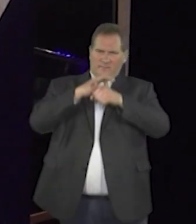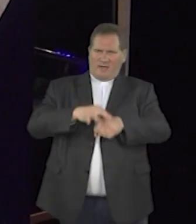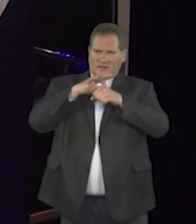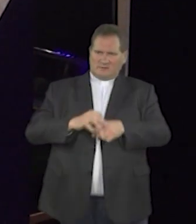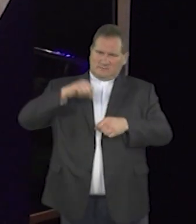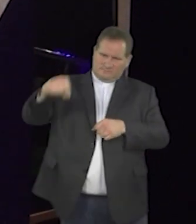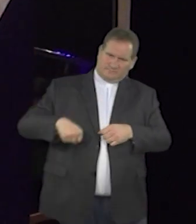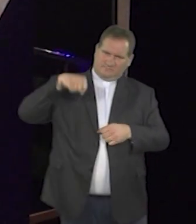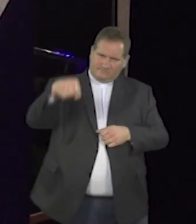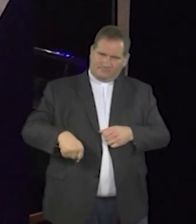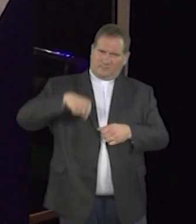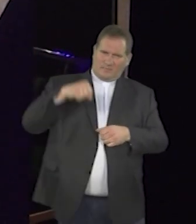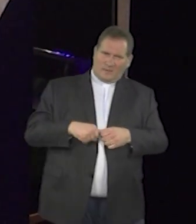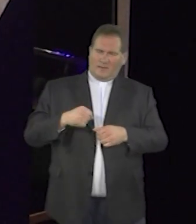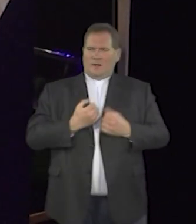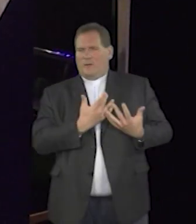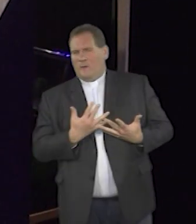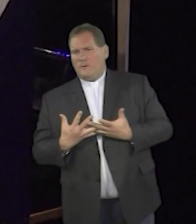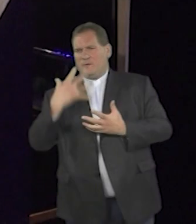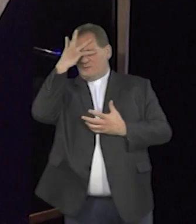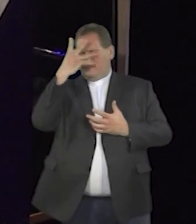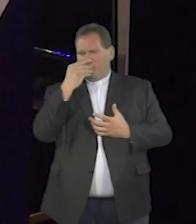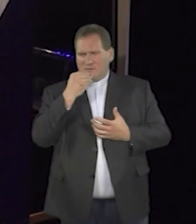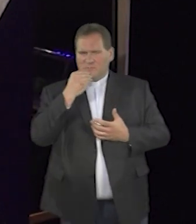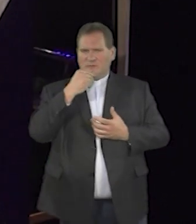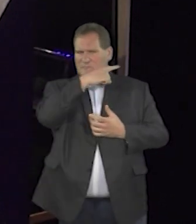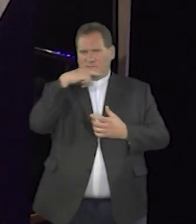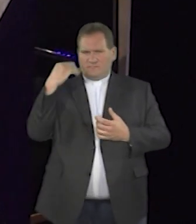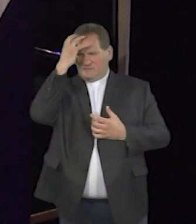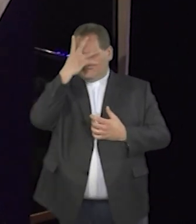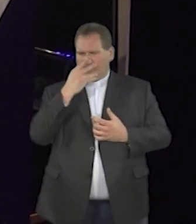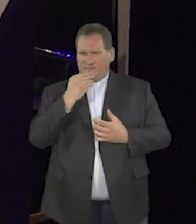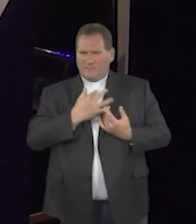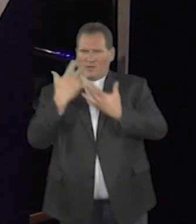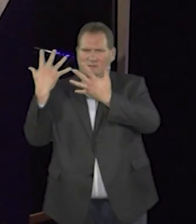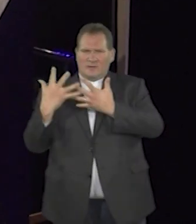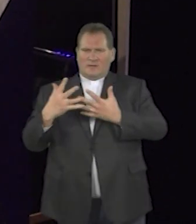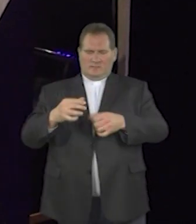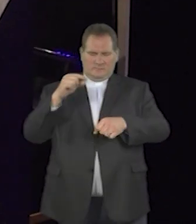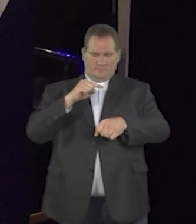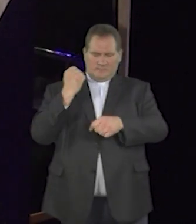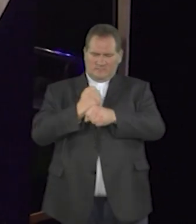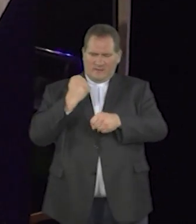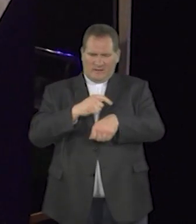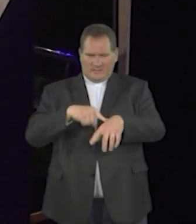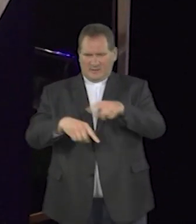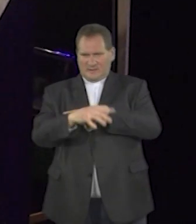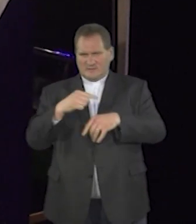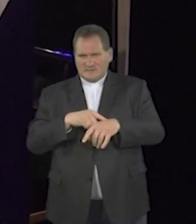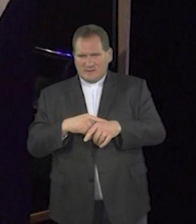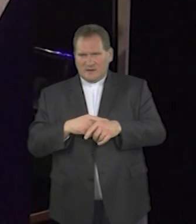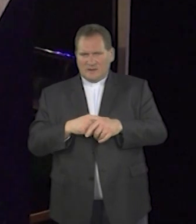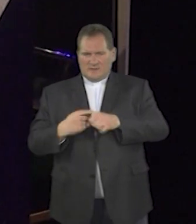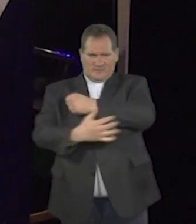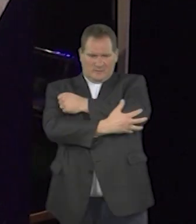tak spaliły twarz moją w płomieniu. Wieczorami rondle mych, aż dłoń stwardniała i patrz, z rąk mych aż